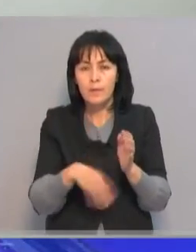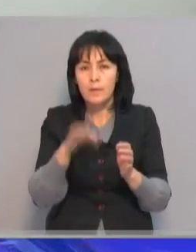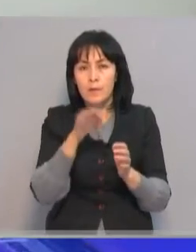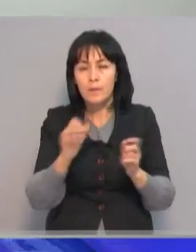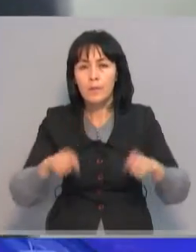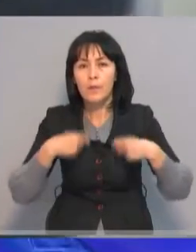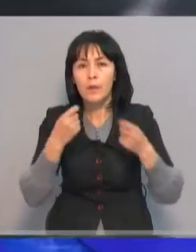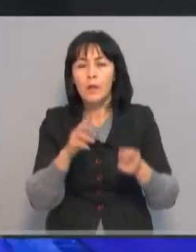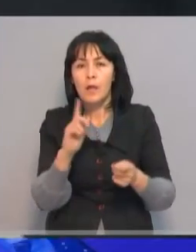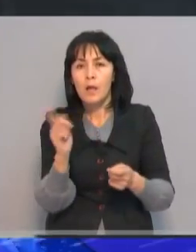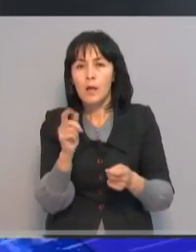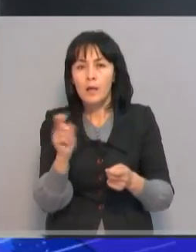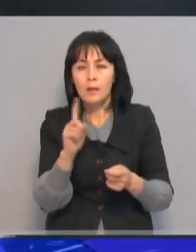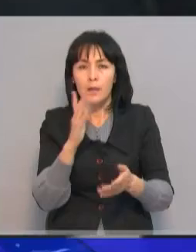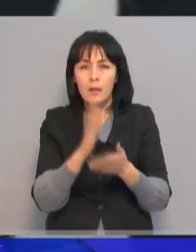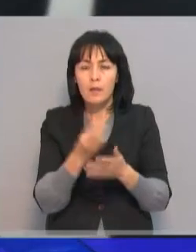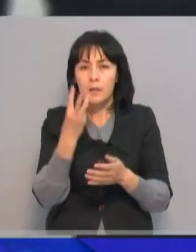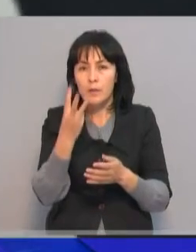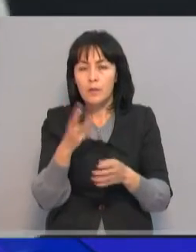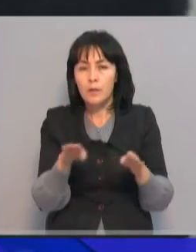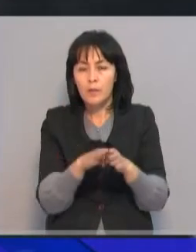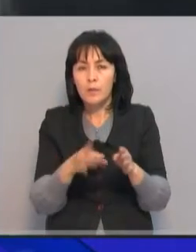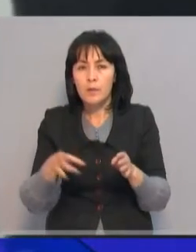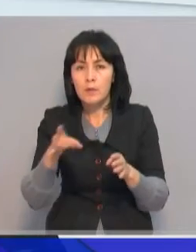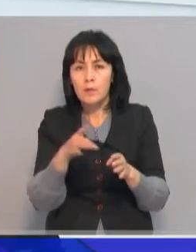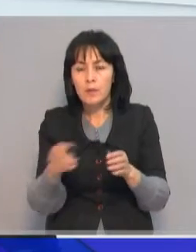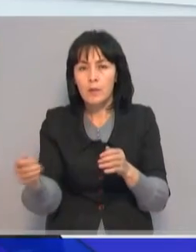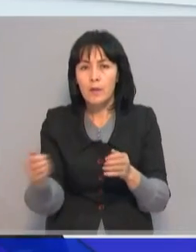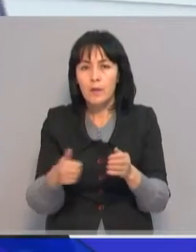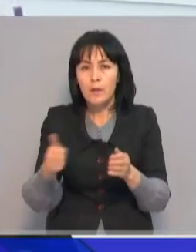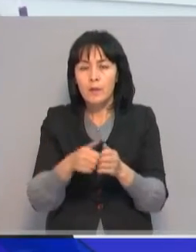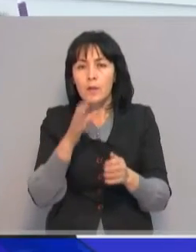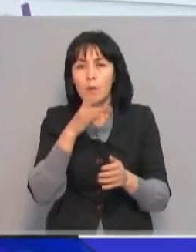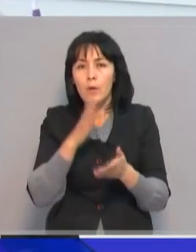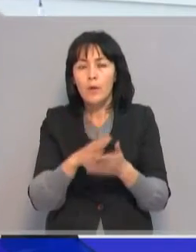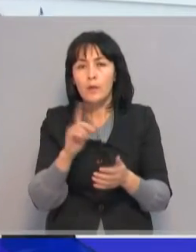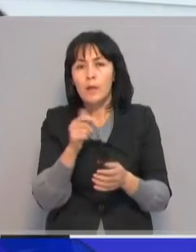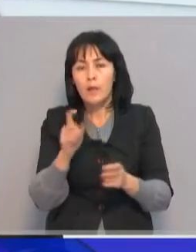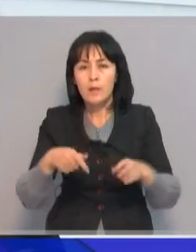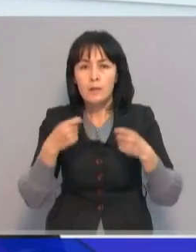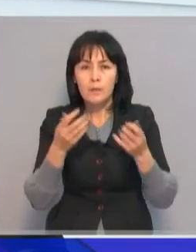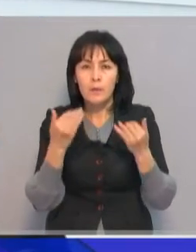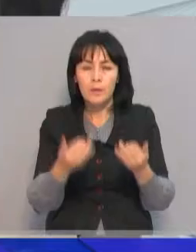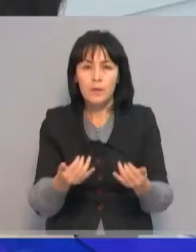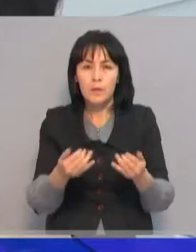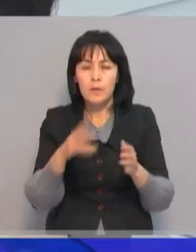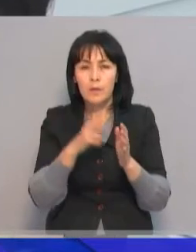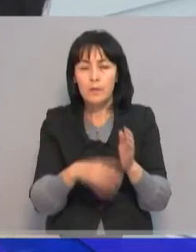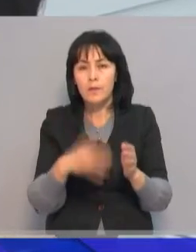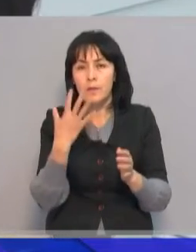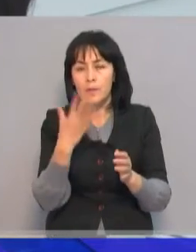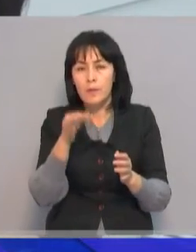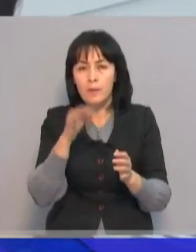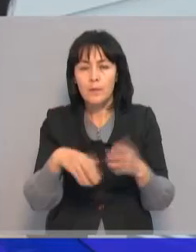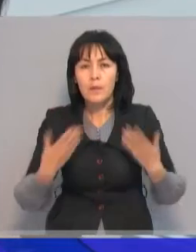72,8% обеспечены природным газом. В 3 микрорайонах района в ближайшее время появится голубое топливо. Сейчас